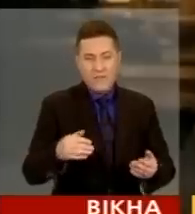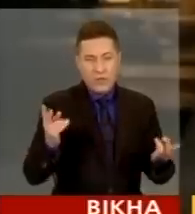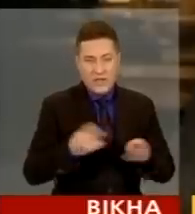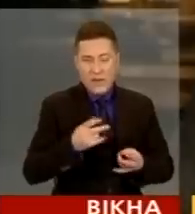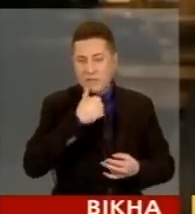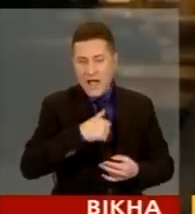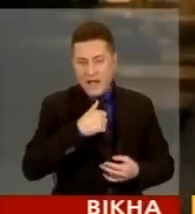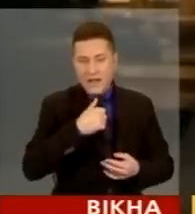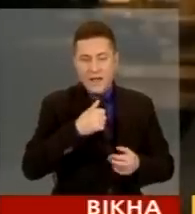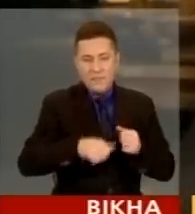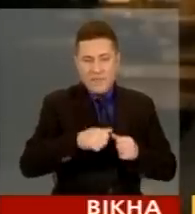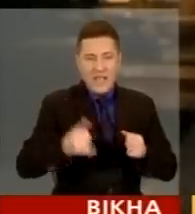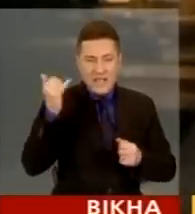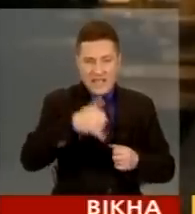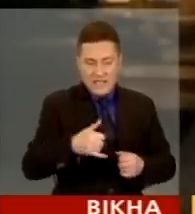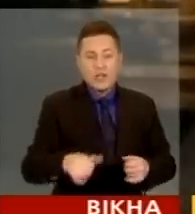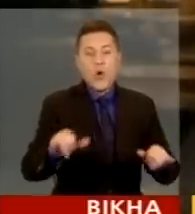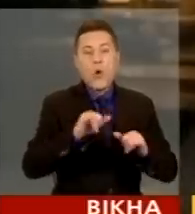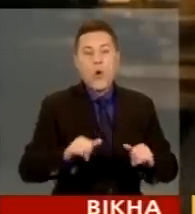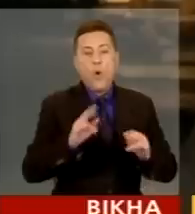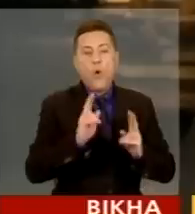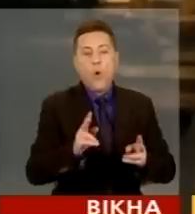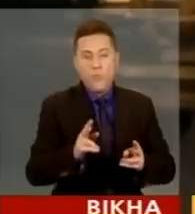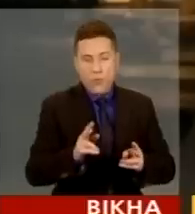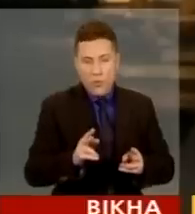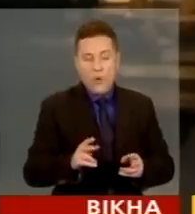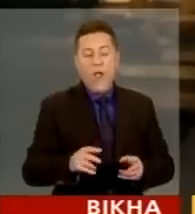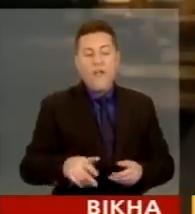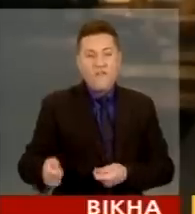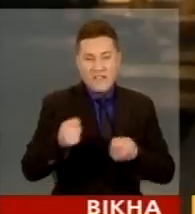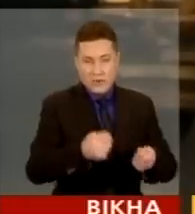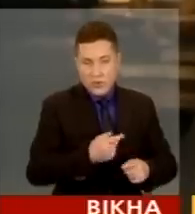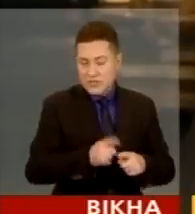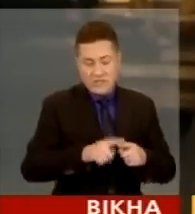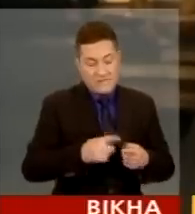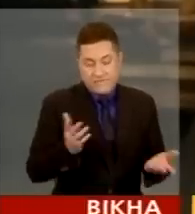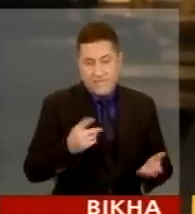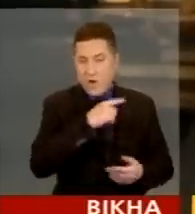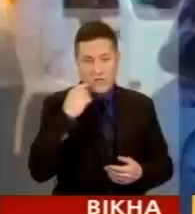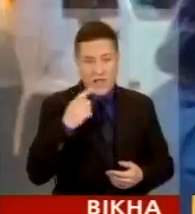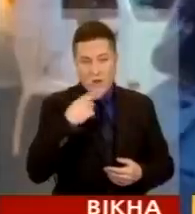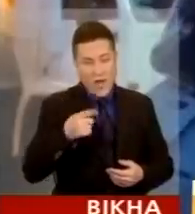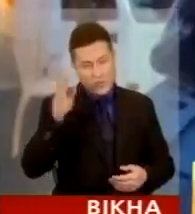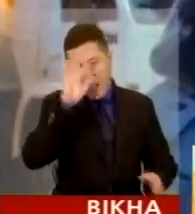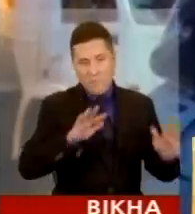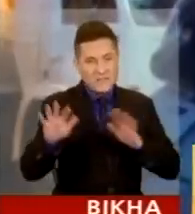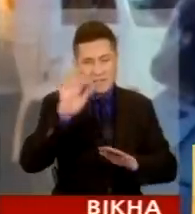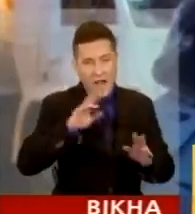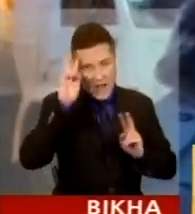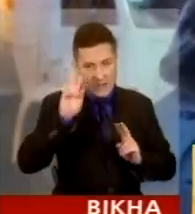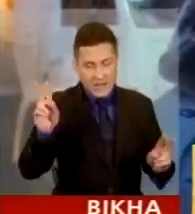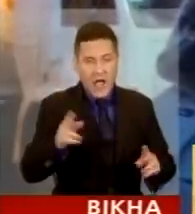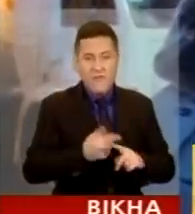і куди везуть ось це всі вантажівки, знову росіяни кажуть, дуже абстрактно. В данной колонии